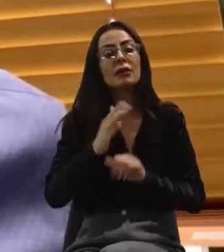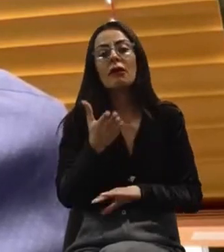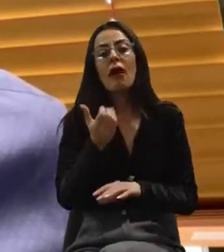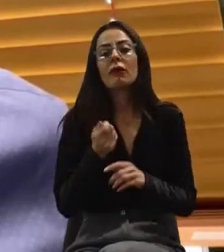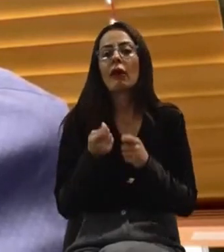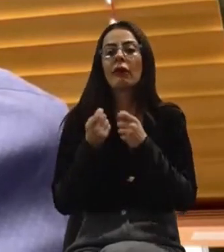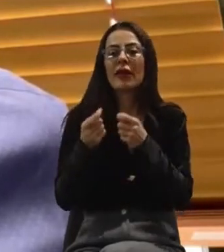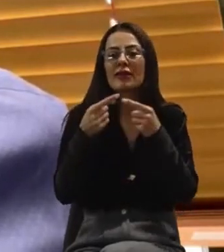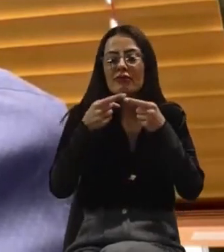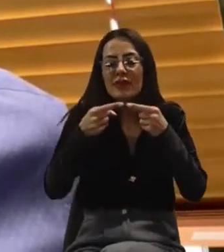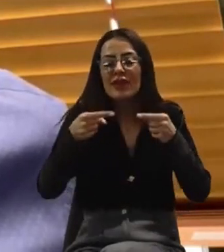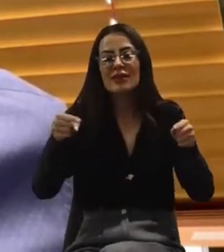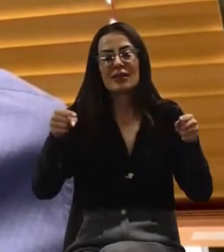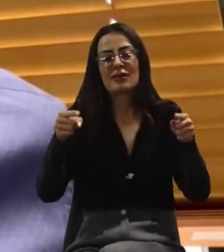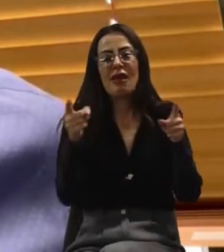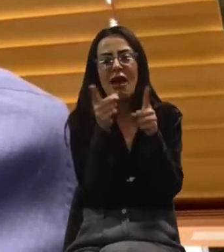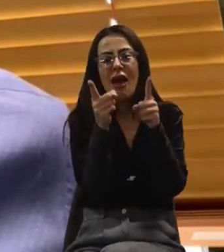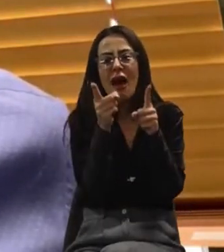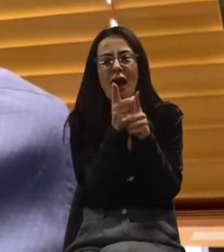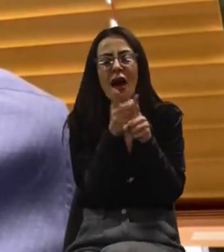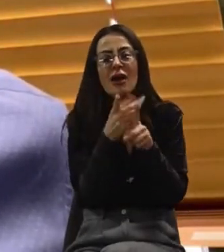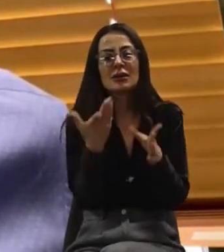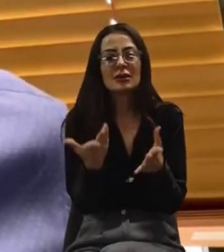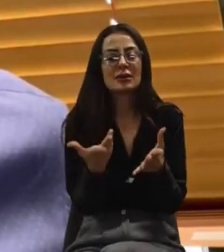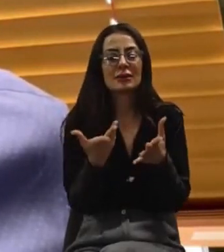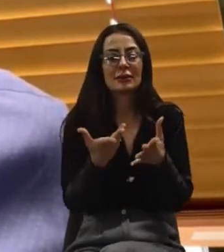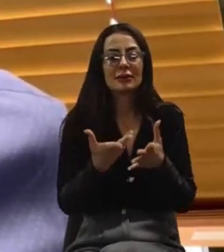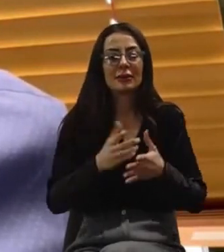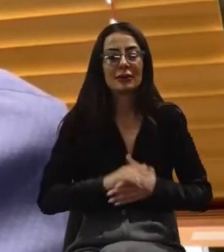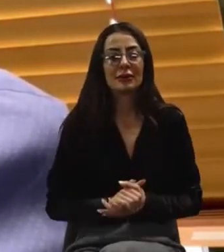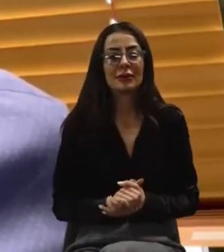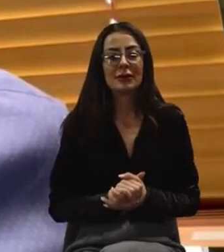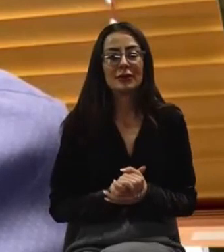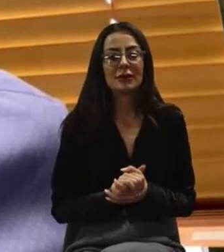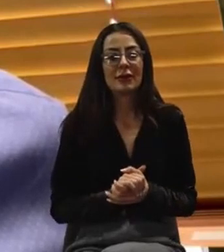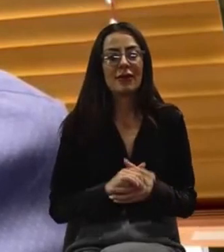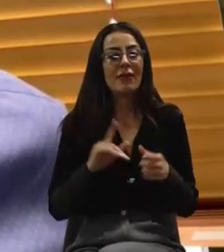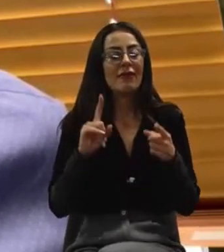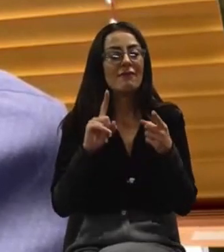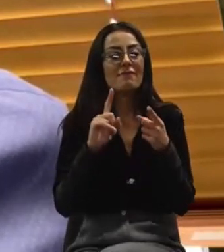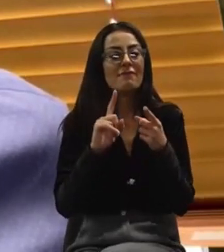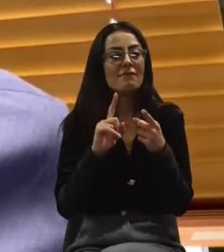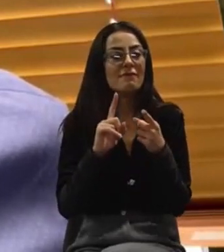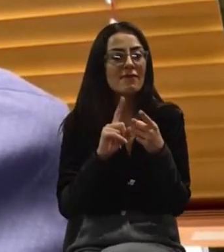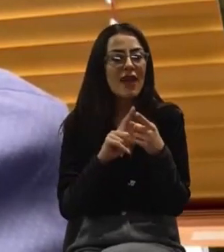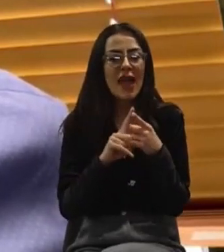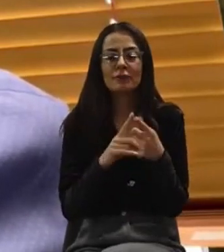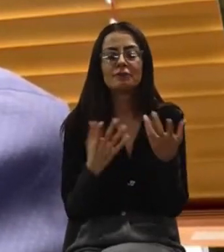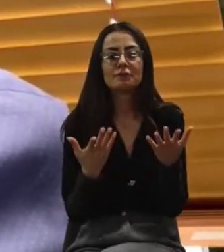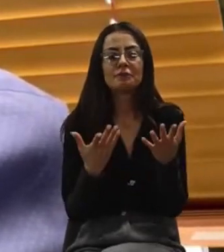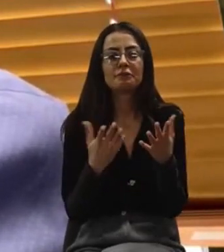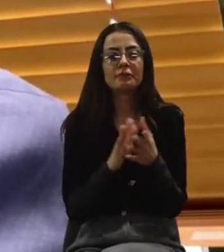kısıtlı oldukça bir piraaja anda ile çerçevelenmiş